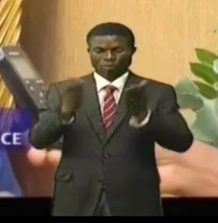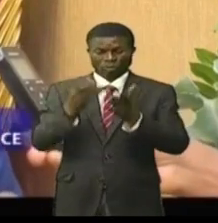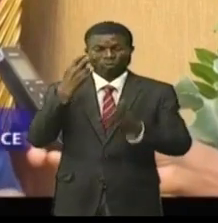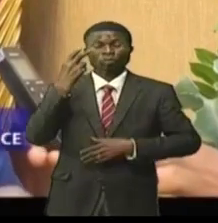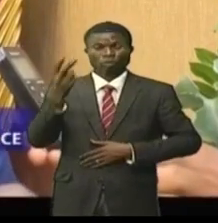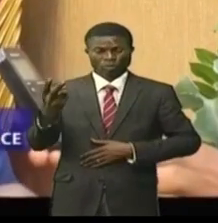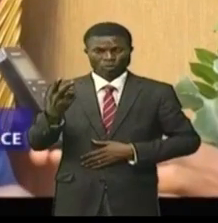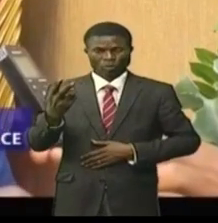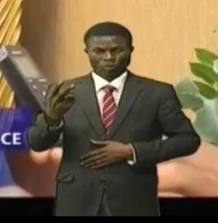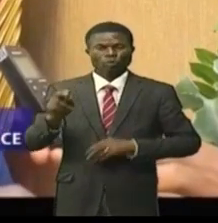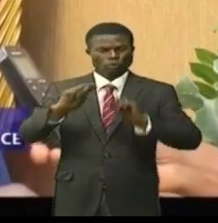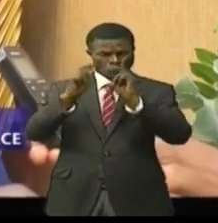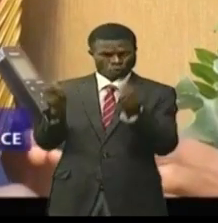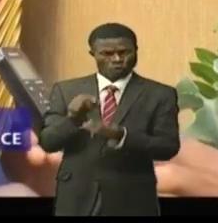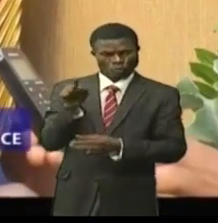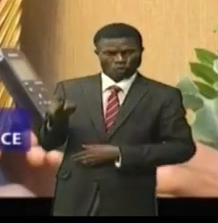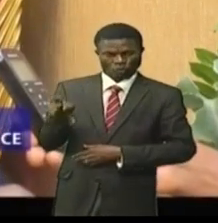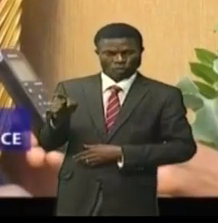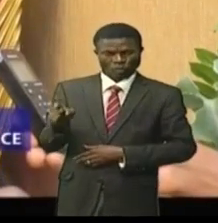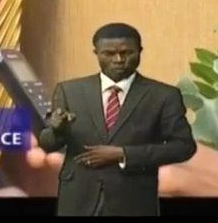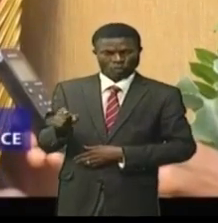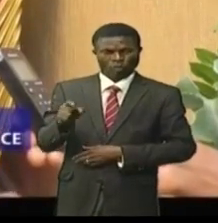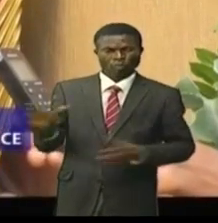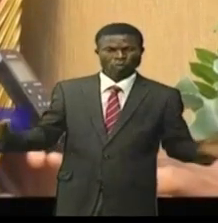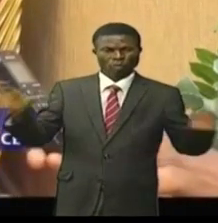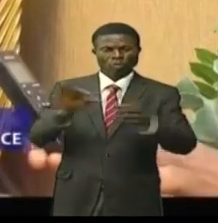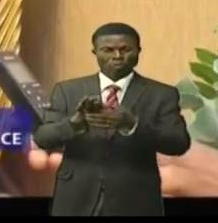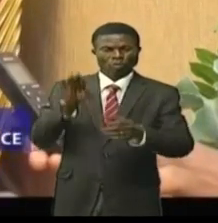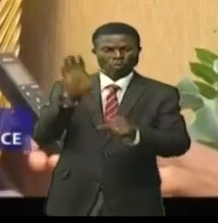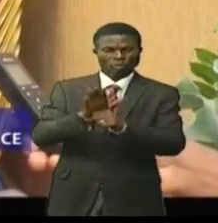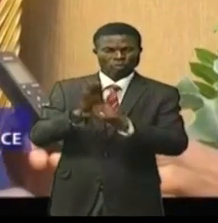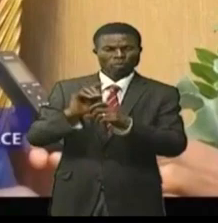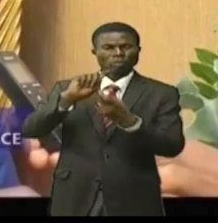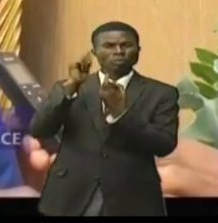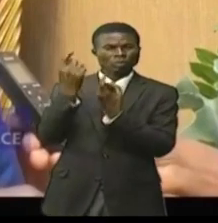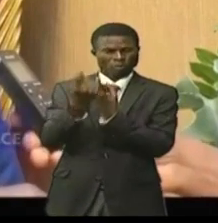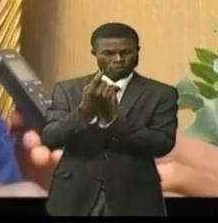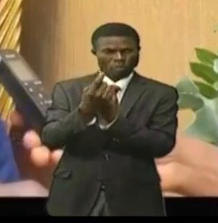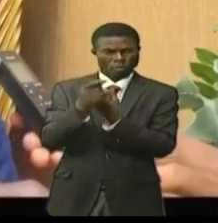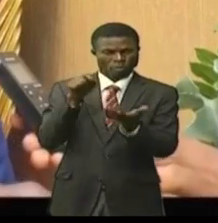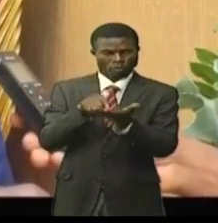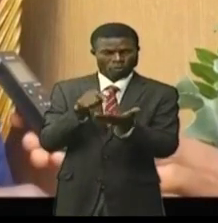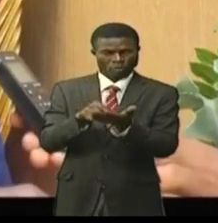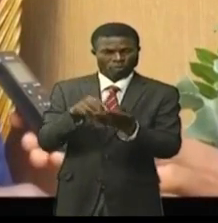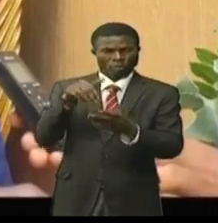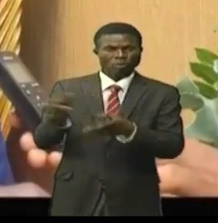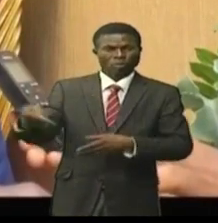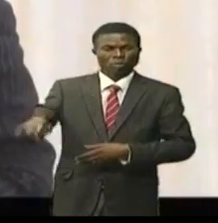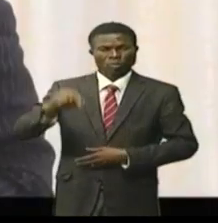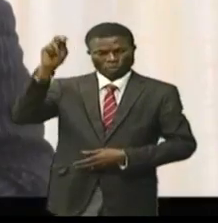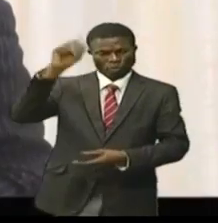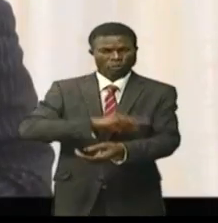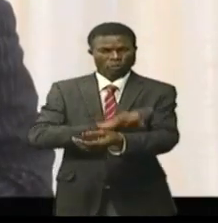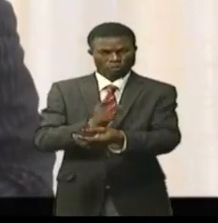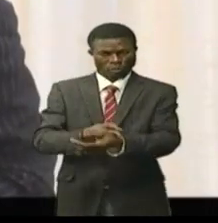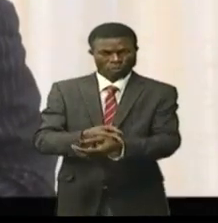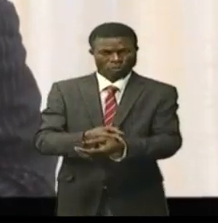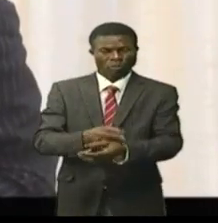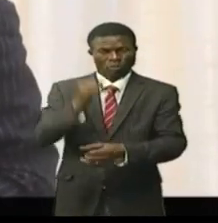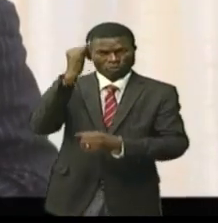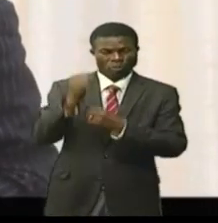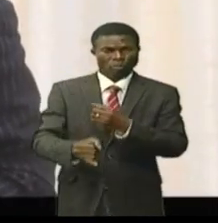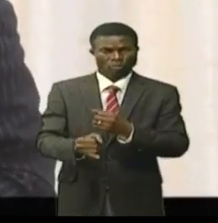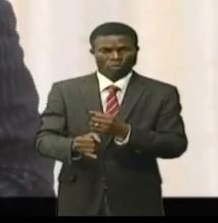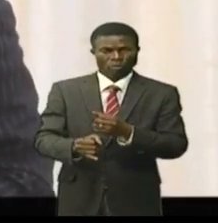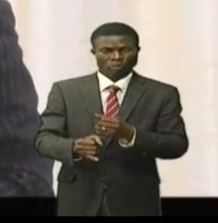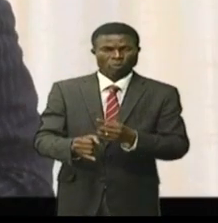c'est une structure qui regroupe toutes les ethnies, tous les groupes ethniques, en fait, qui comptent la province du Nord Kivu. La clôture a été faite